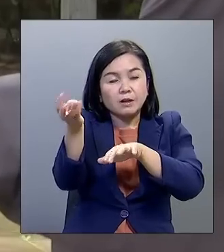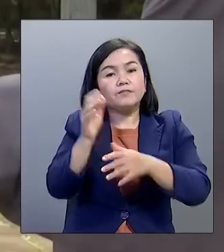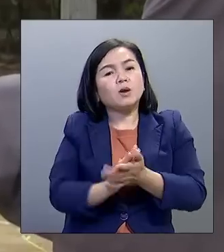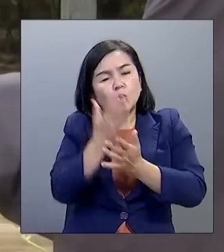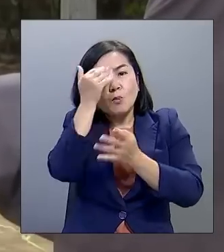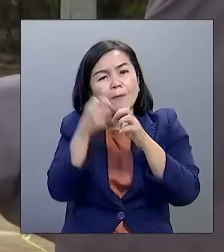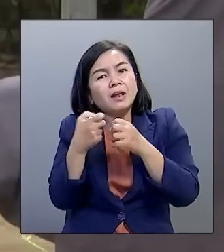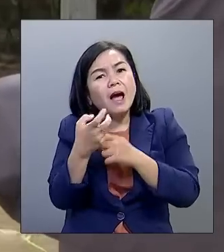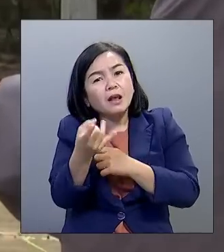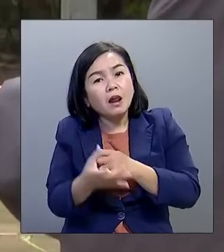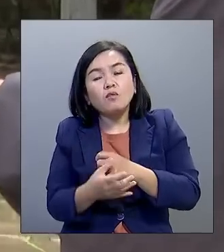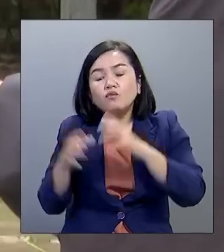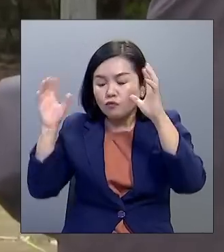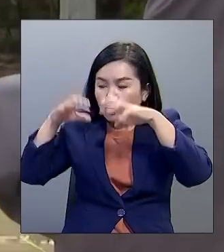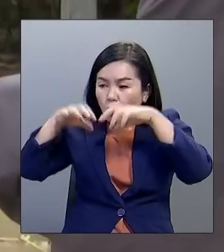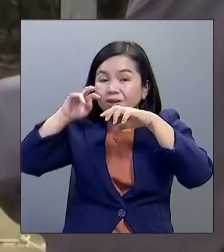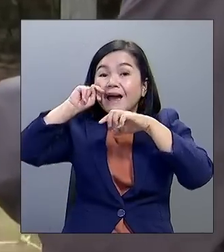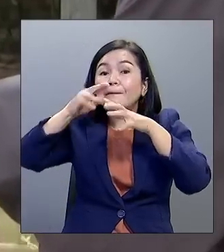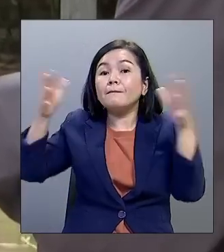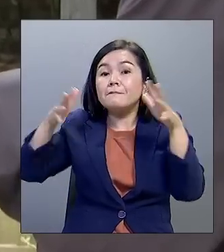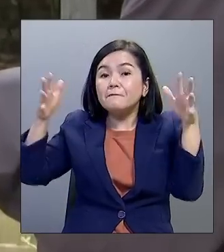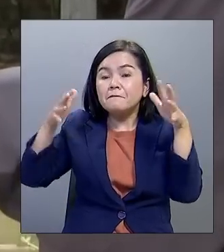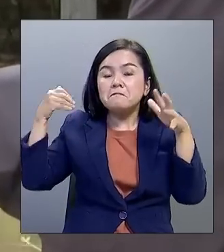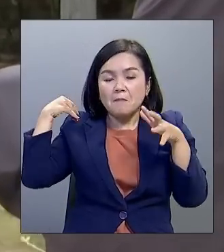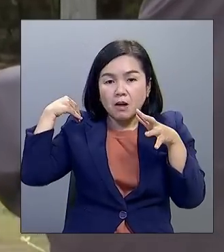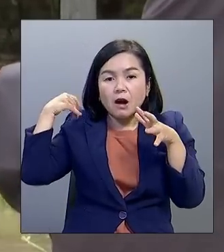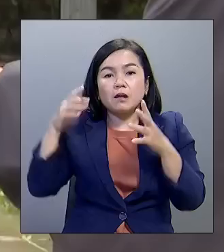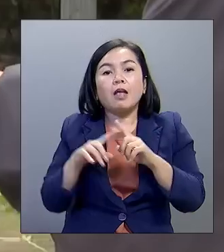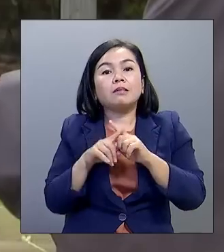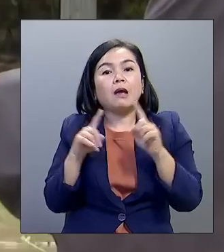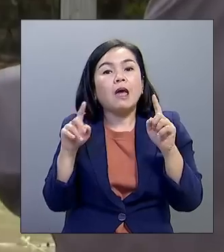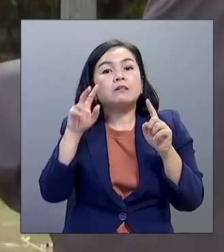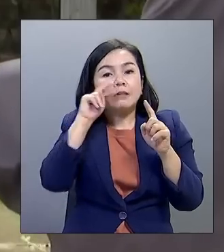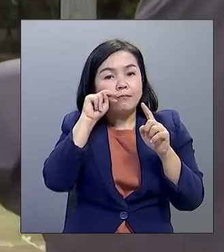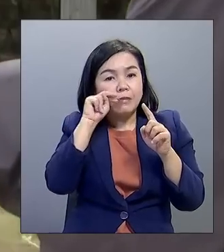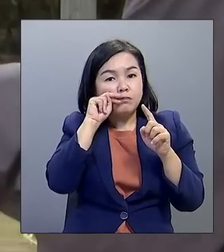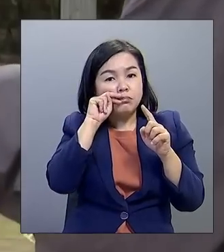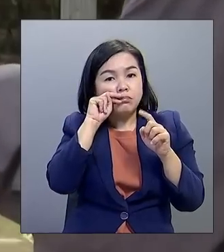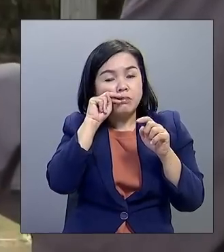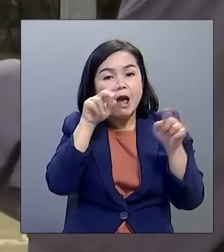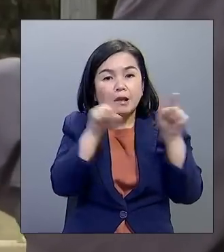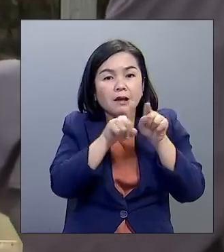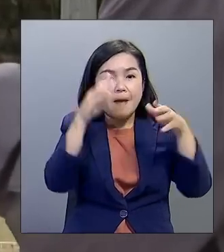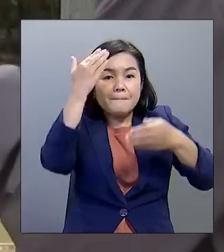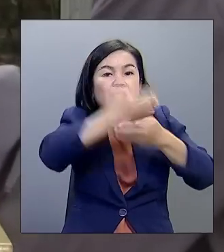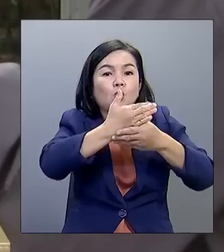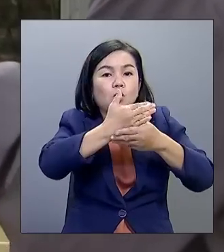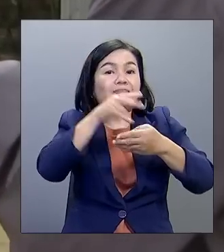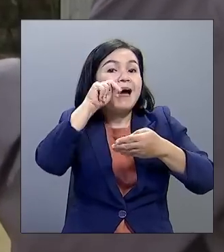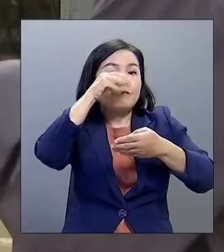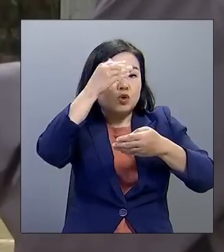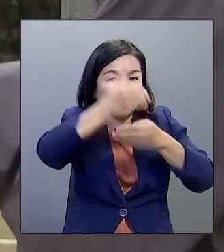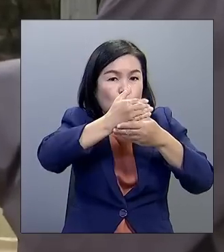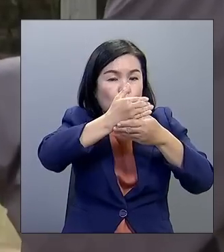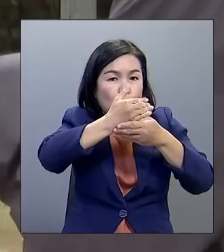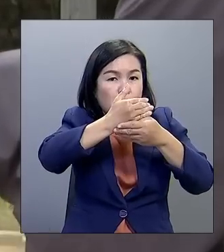หตุก็ฝนตกเยอะแต่แล้วทีนี้น้ำมันอ่ะมันปิดไอ้ประตูน้ำมันระบายเข้าไป